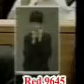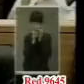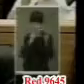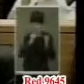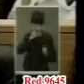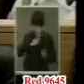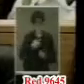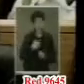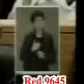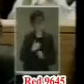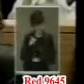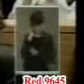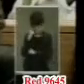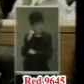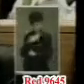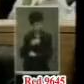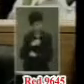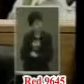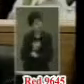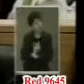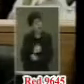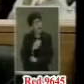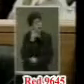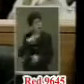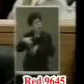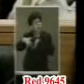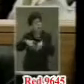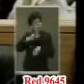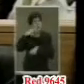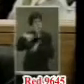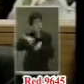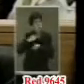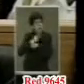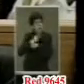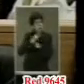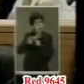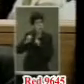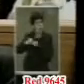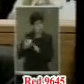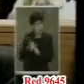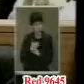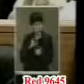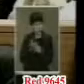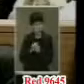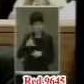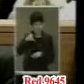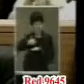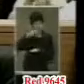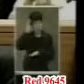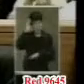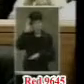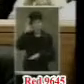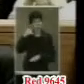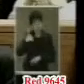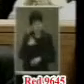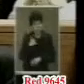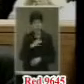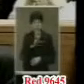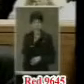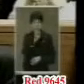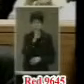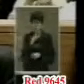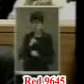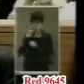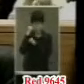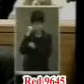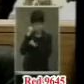ญการเมืองภาคประชาชนลองไปดูเถอะครับว่าหลายคนบนเวทีพันธมิตรเมื่อเวลาการ